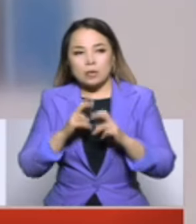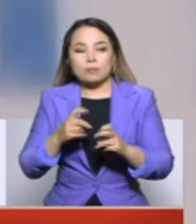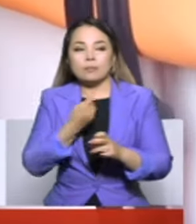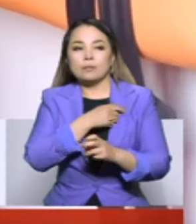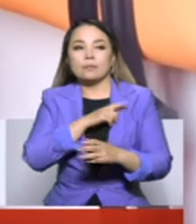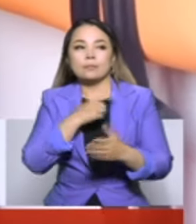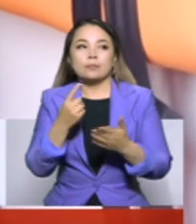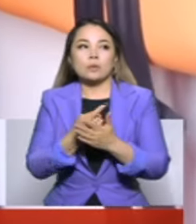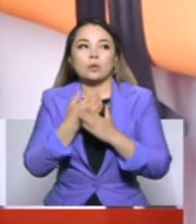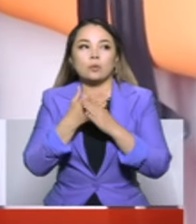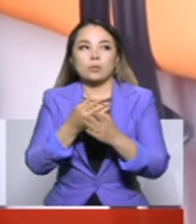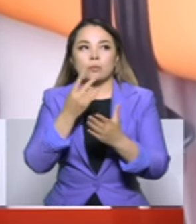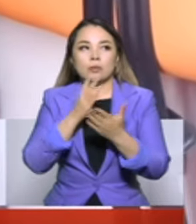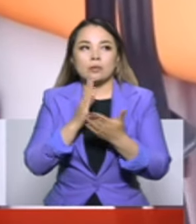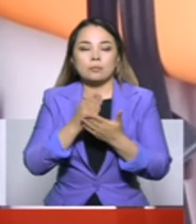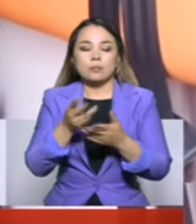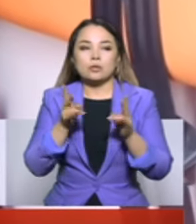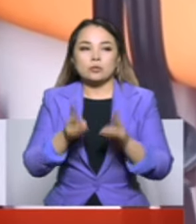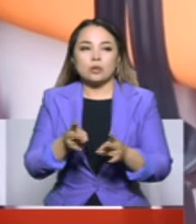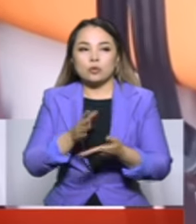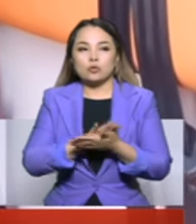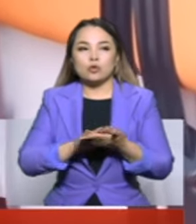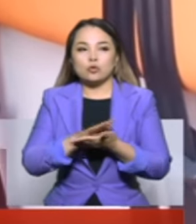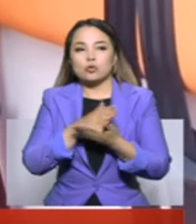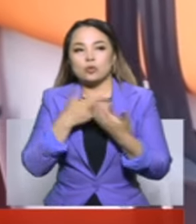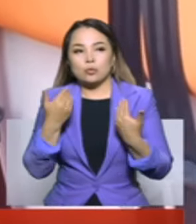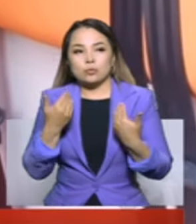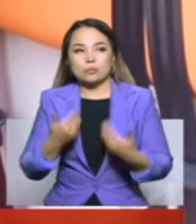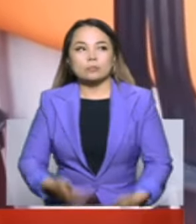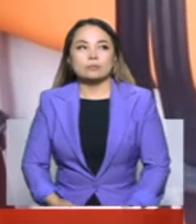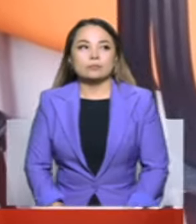алғашқы медициналық көмек көрсетті. Зардап шеккендер жоқ.